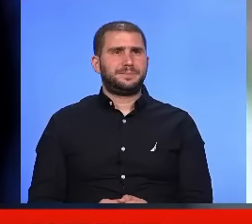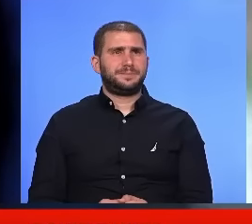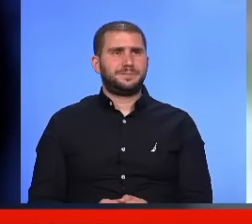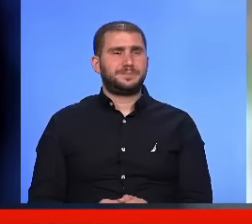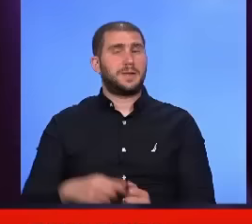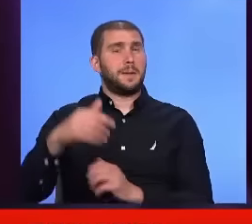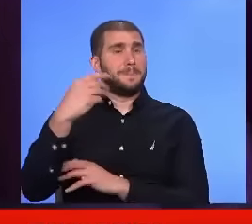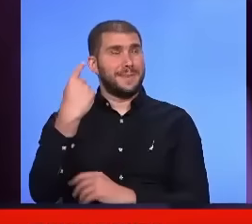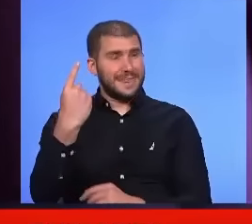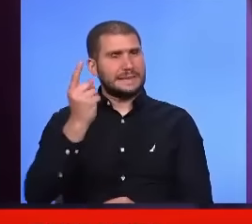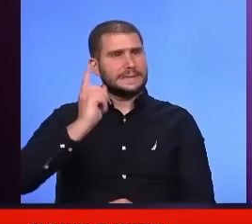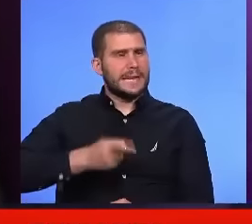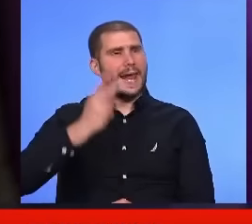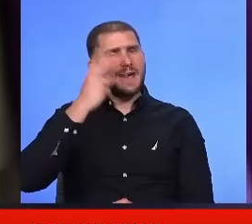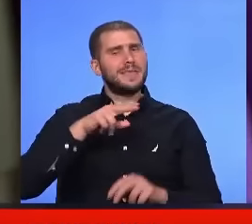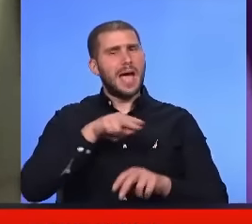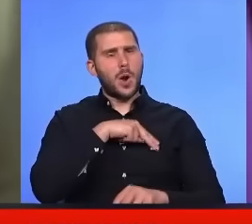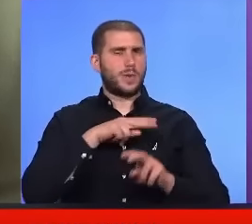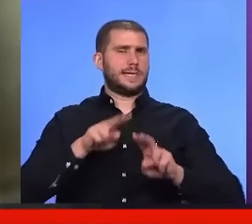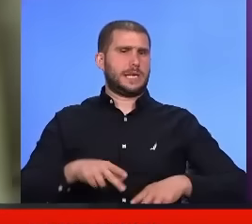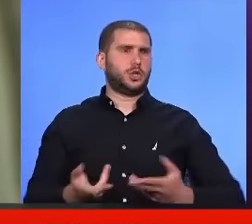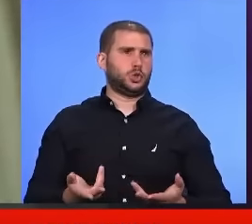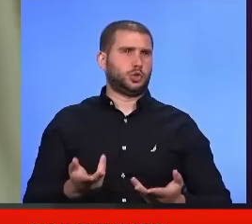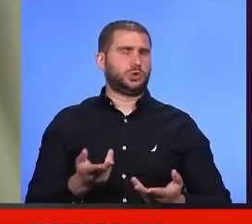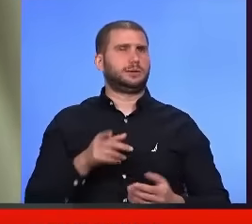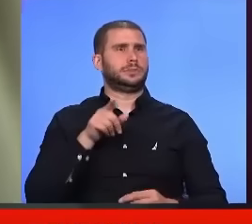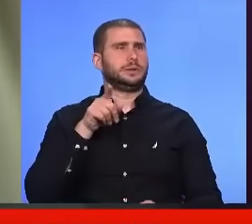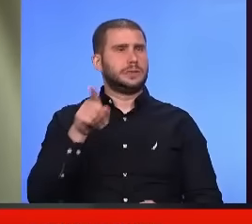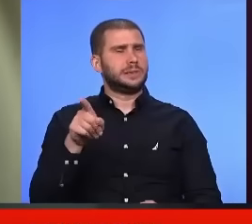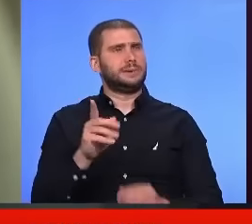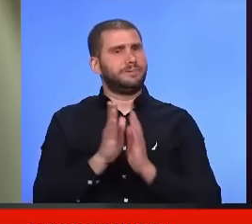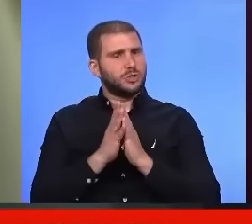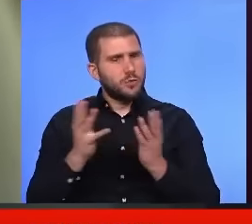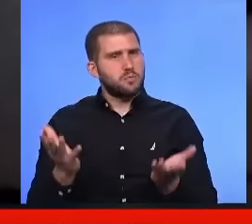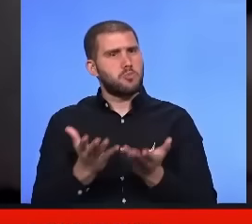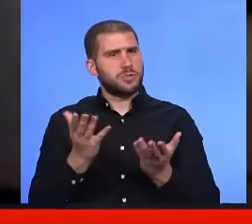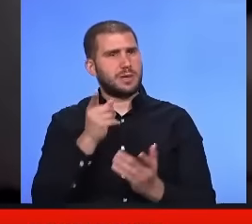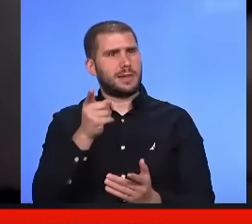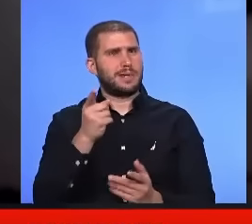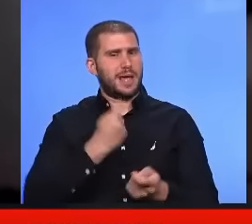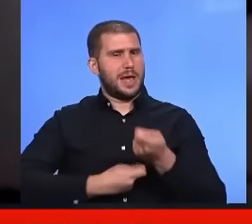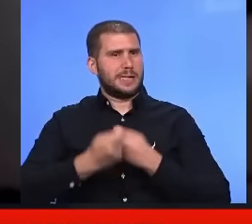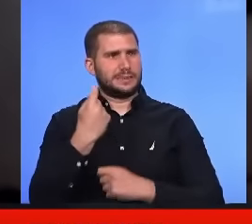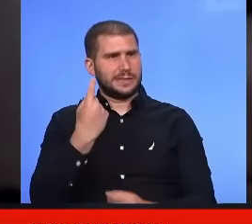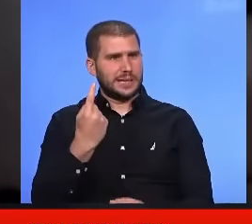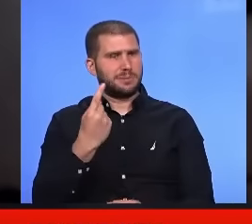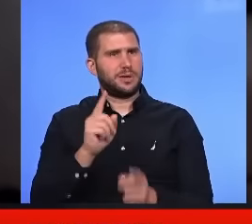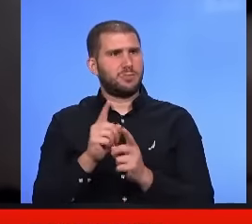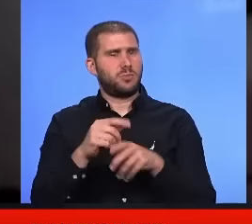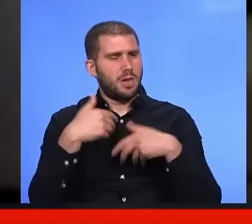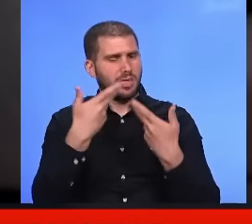המדינה בעצם צריכה להבין שיש לה אחריות בכך שהיא זו שביקשה ועודדה את העסקים האלה